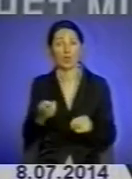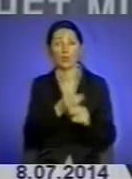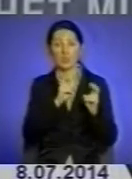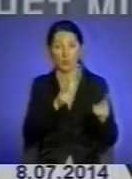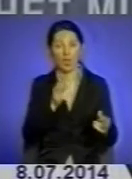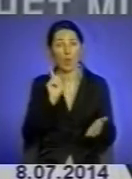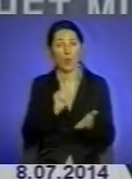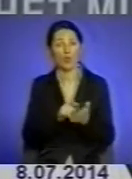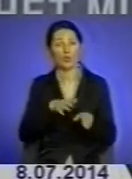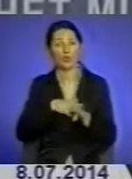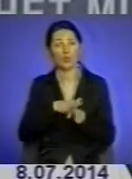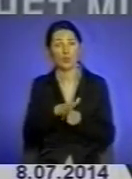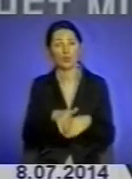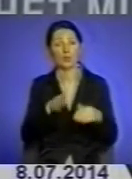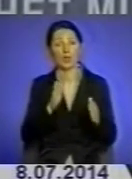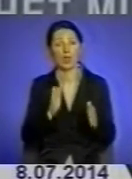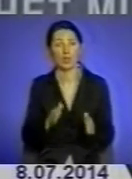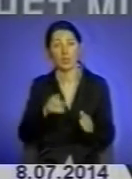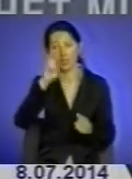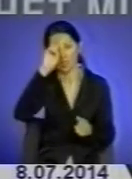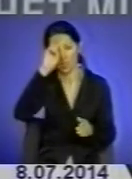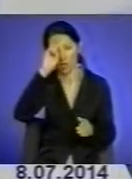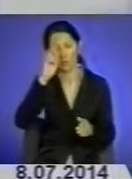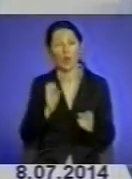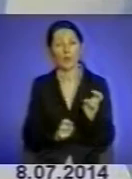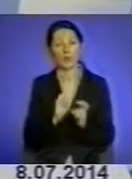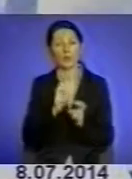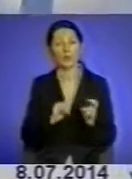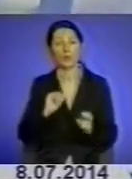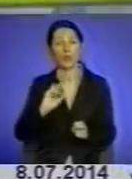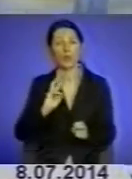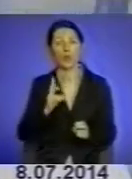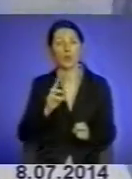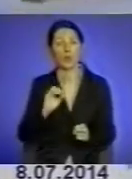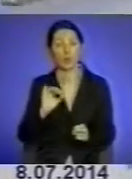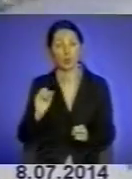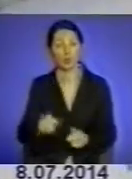лише державне підприємство «Украерорух».